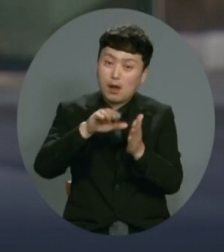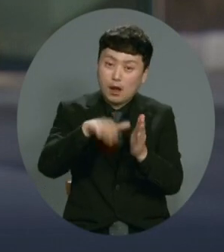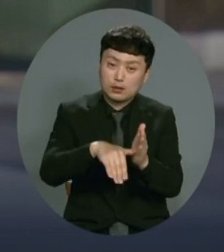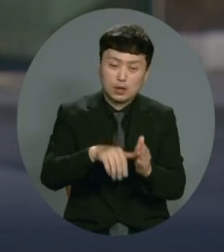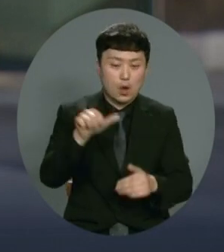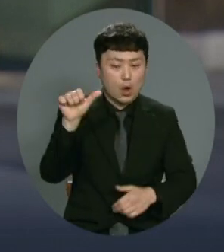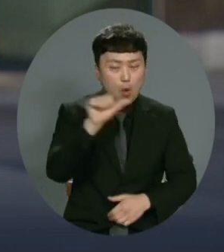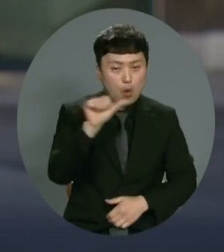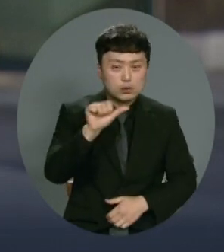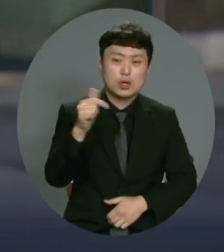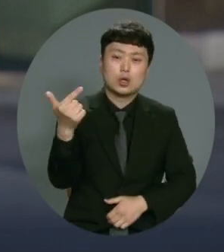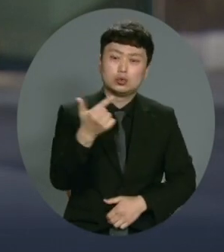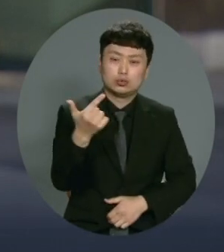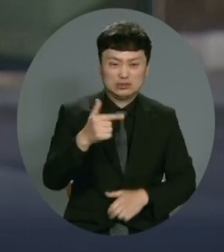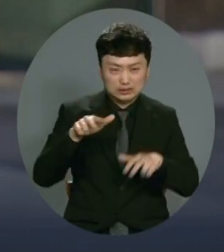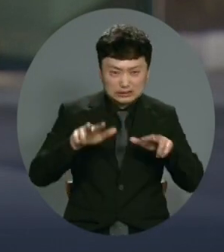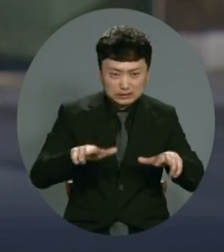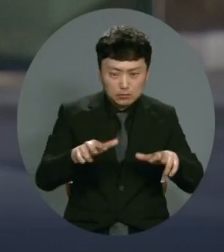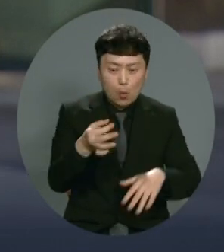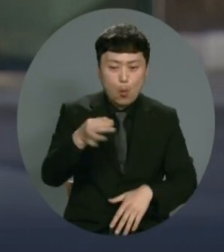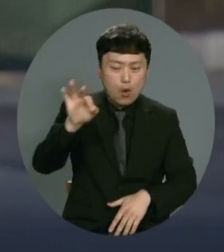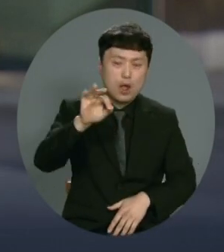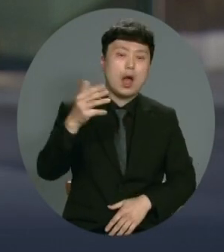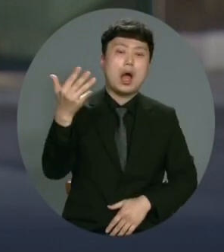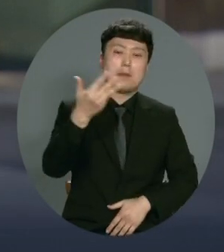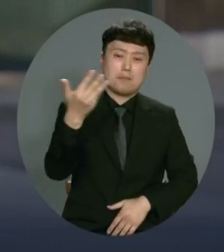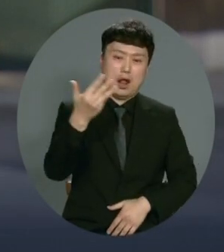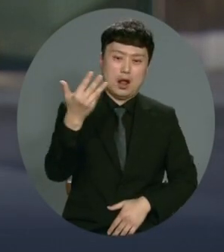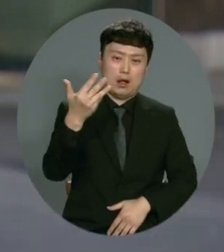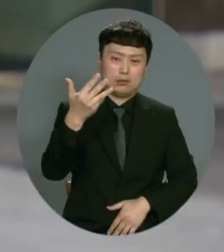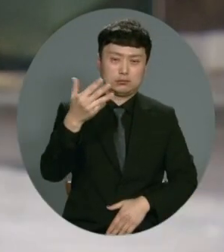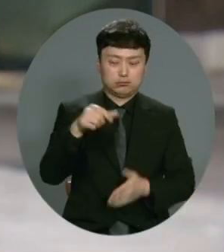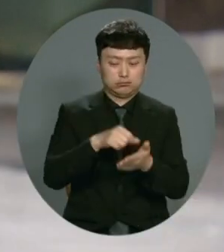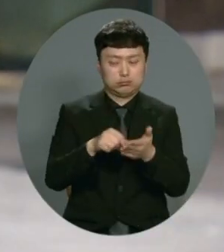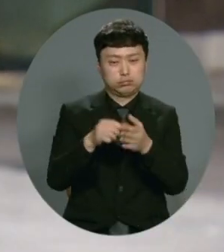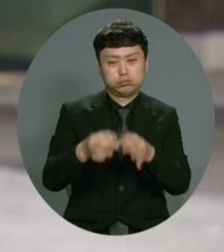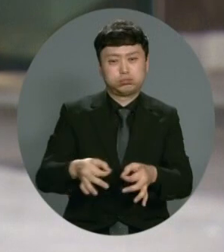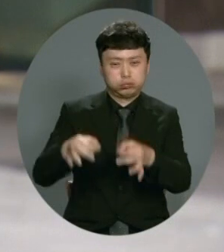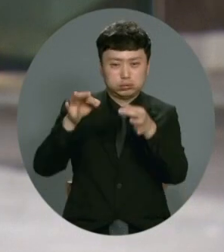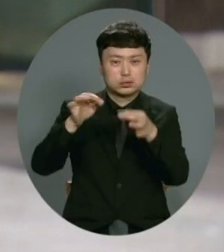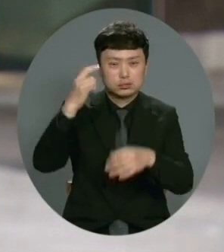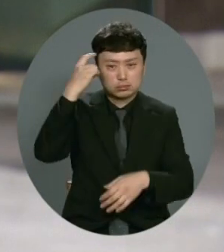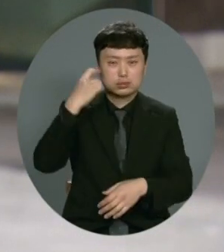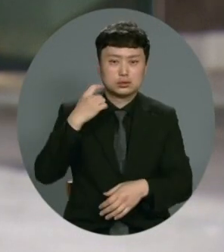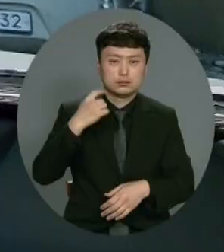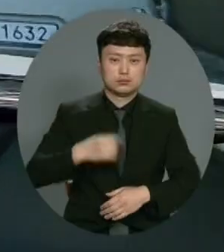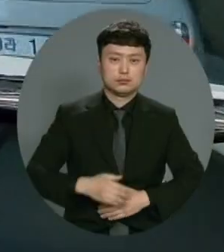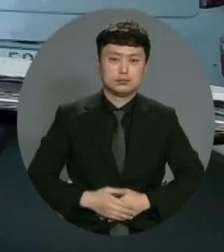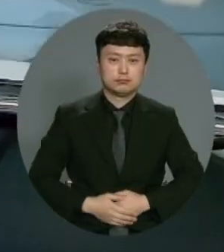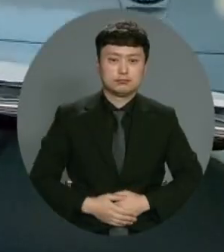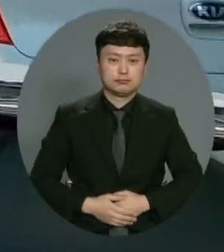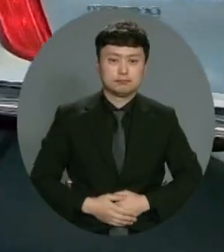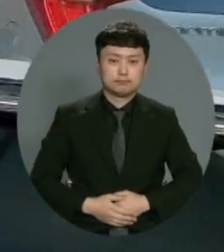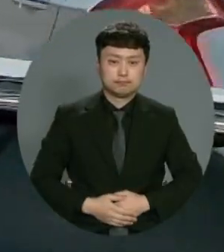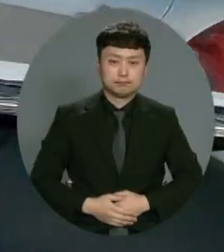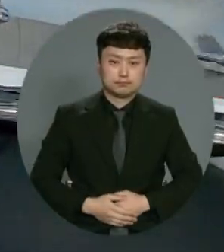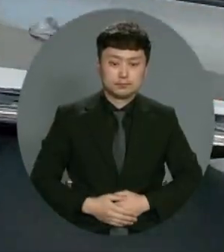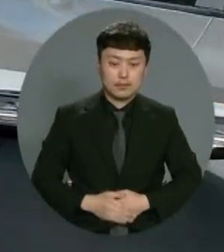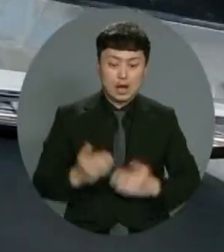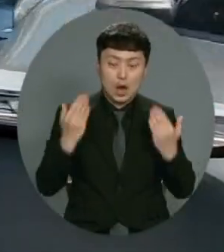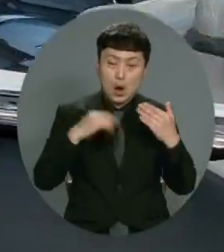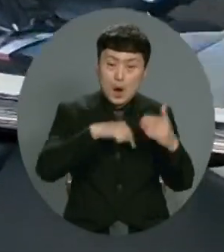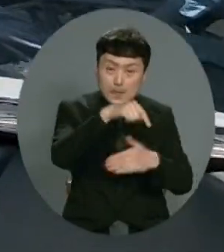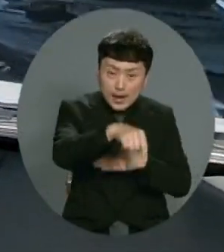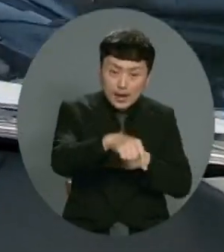한 5~6천원이면 먹던게 지금 이제 8천원 정도까지 올랐으니까 엄청 물가가 많이 올랐다는게 크게 체감이 돼요 실제로 학교